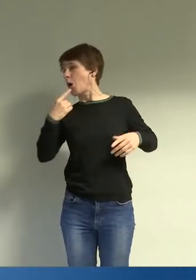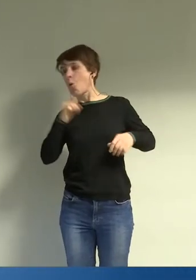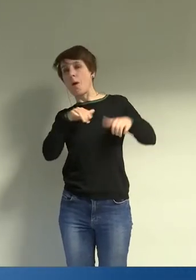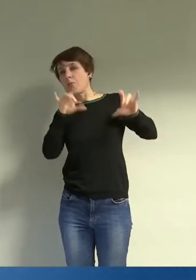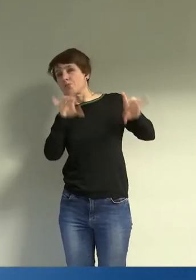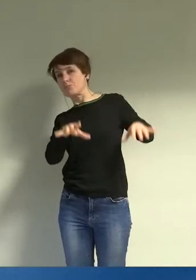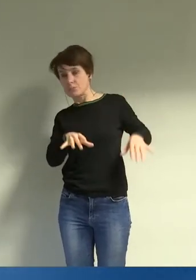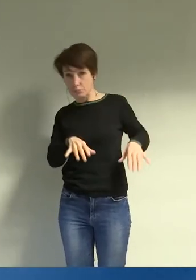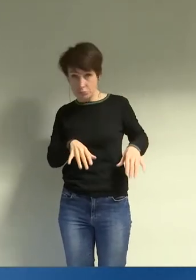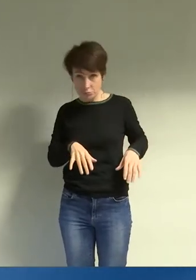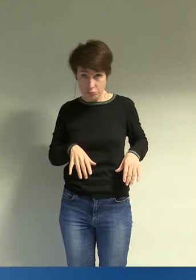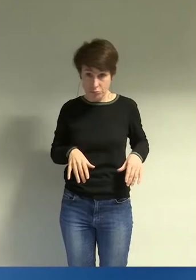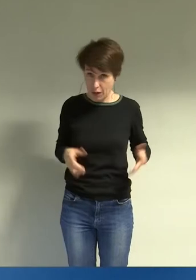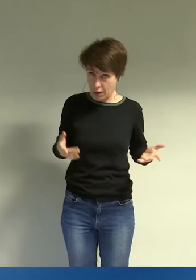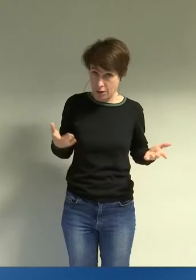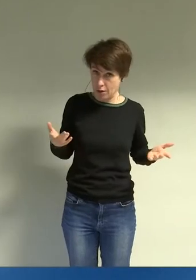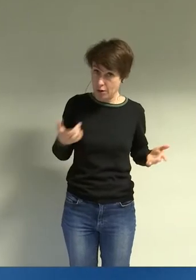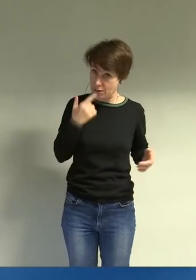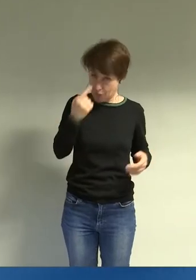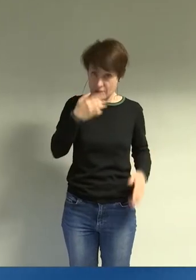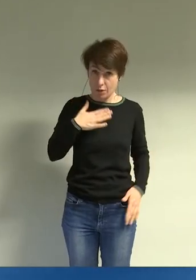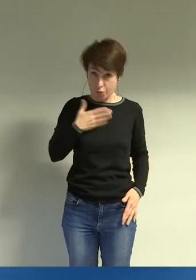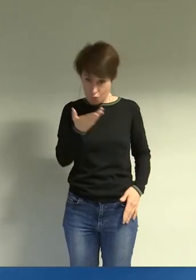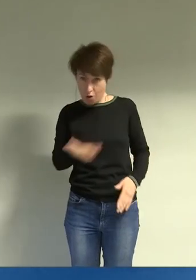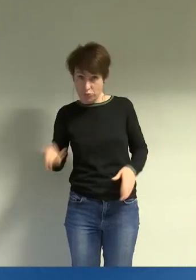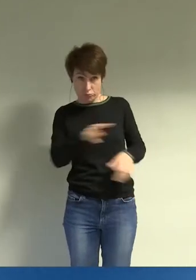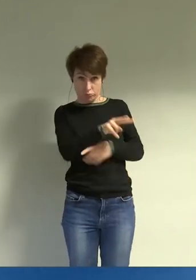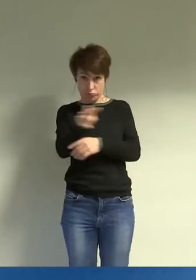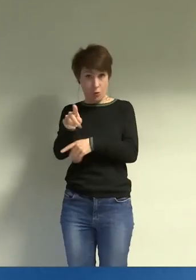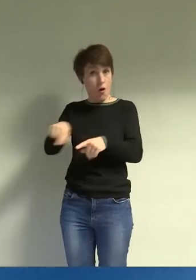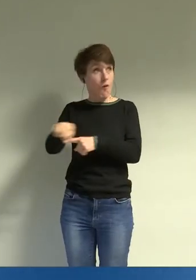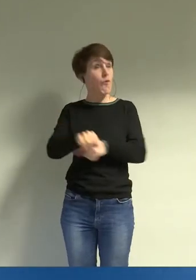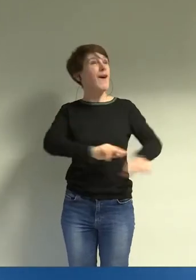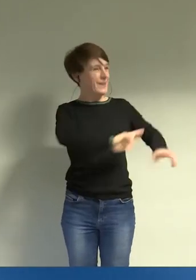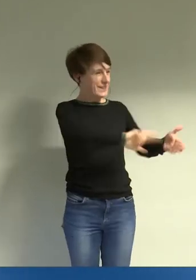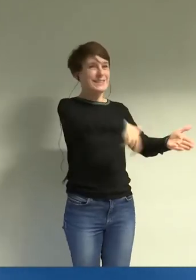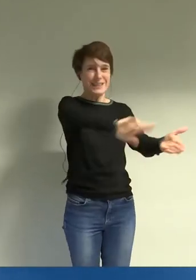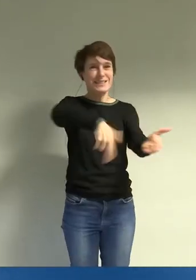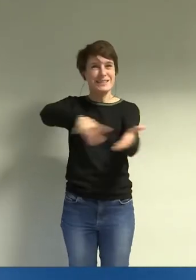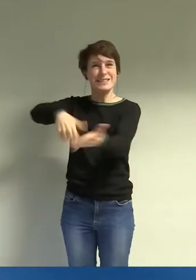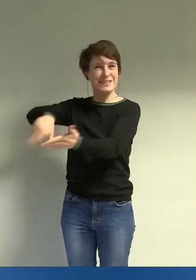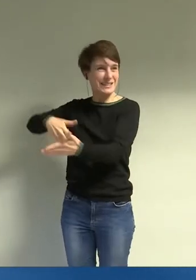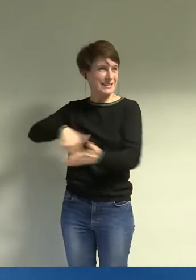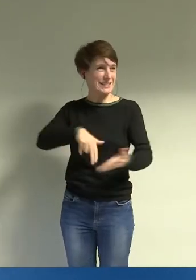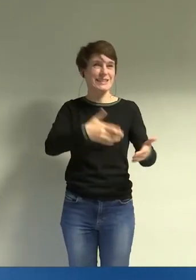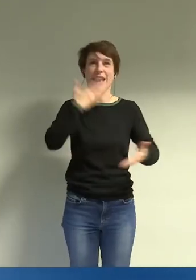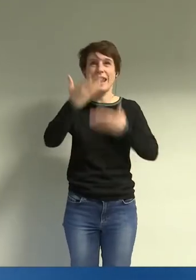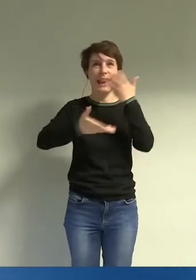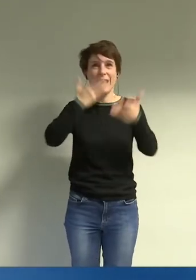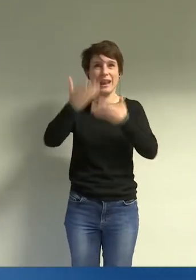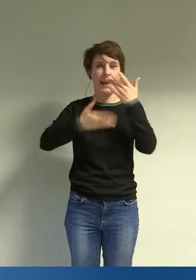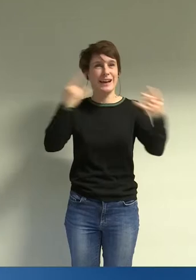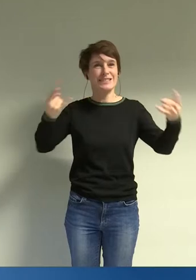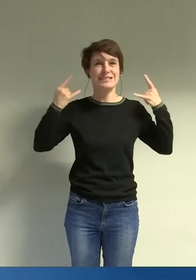vous en faisant de la plupart d'entre vous vous en compte entier pour occuper un mandat qui est celui du paraître plutôt que